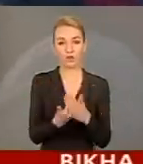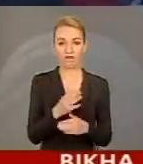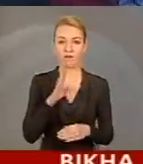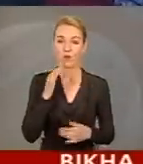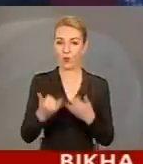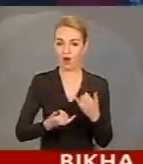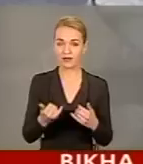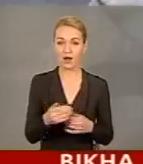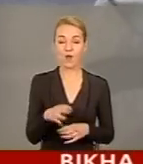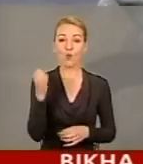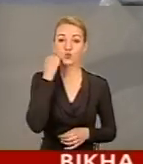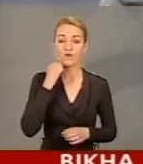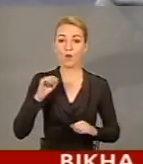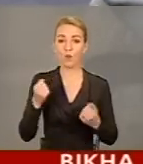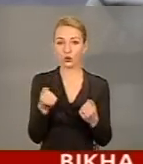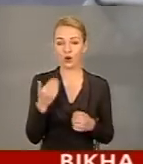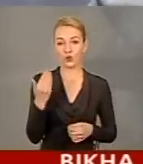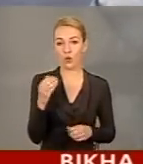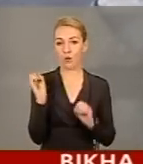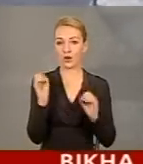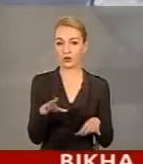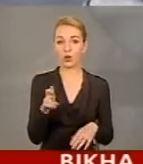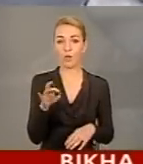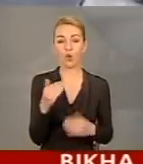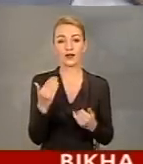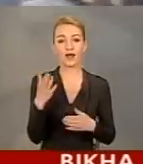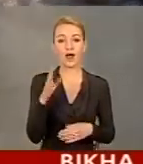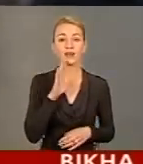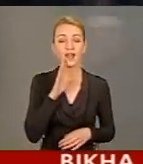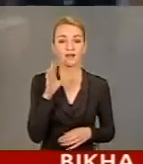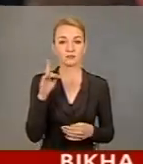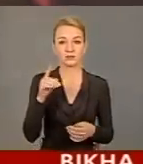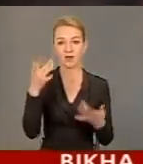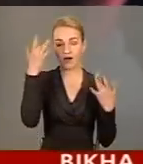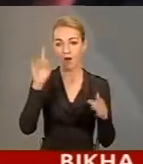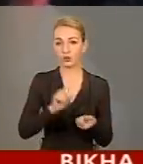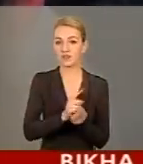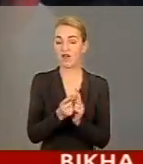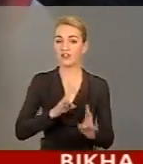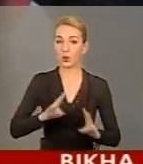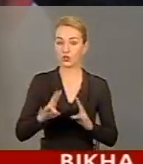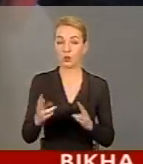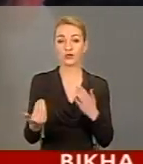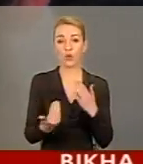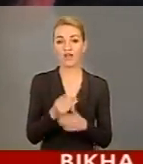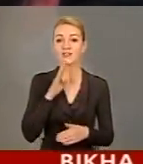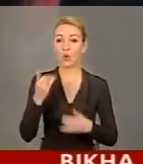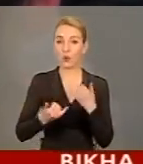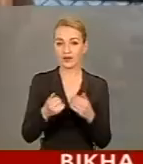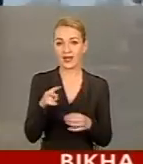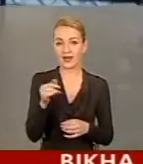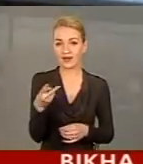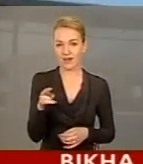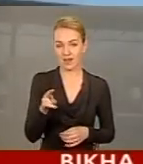кохання. Московська подруга Аля каже, його покинула, бо для неї він раптом став терористом. Нове захоплення Славка – Ліля з